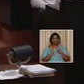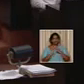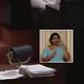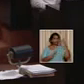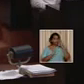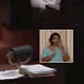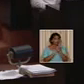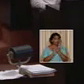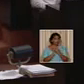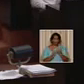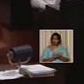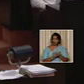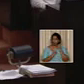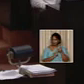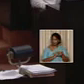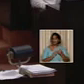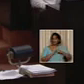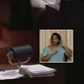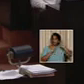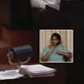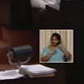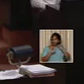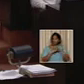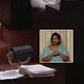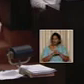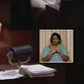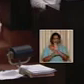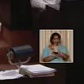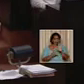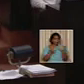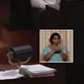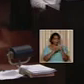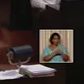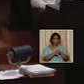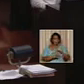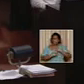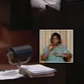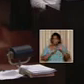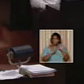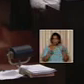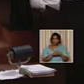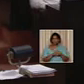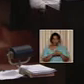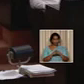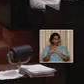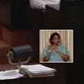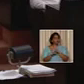ජාත්‍යන්තර නිර්ණායකයන්ට අනුව විශ්වවිද්‍යාලවල එක් එක් පීඨවල ඉගෙනුම ලබන ශිෂ්‍ය අනුපාතයට සාපේක්ෂව සිටිය